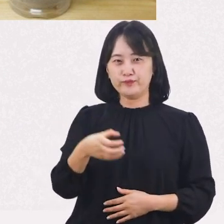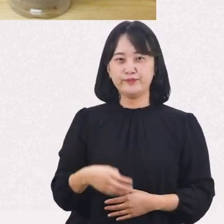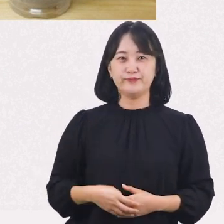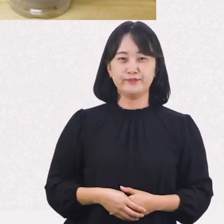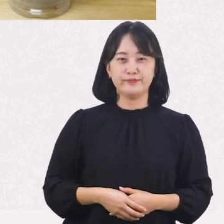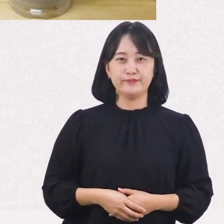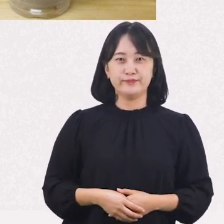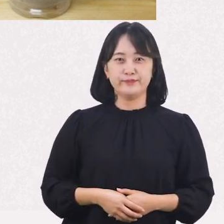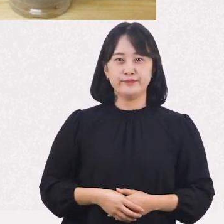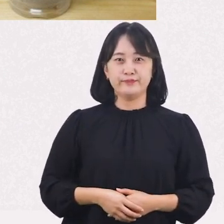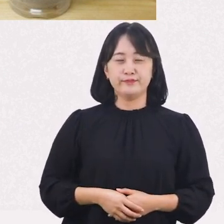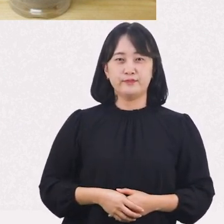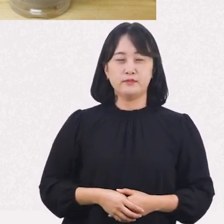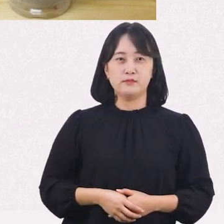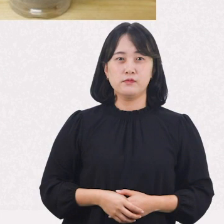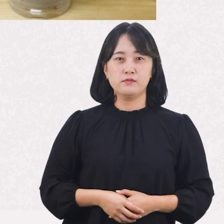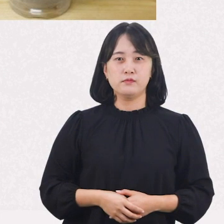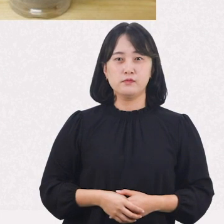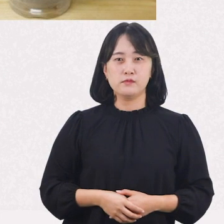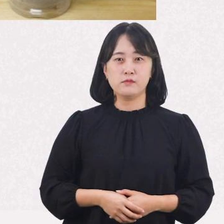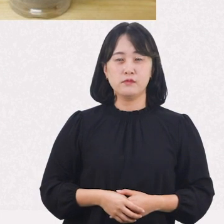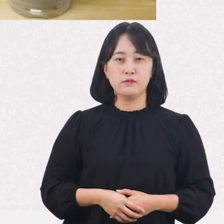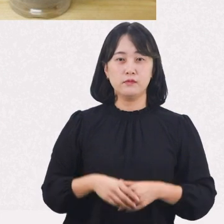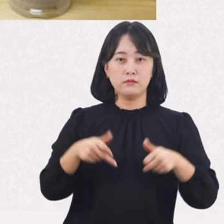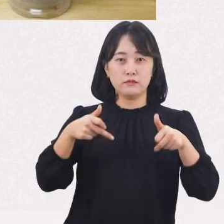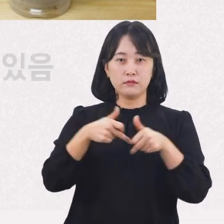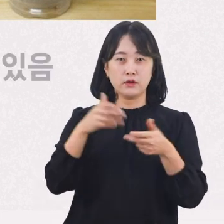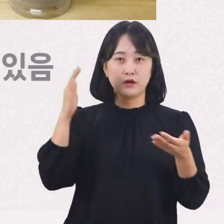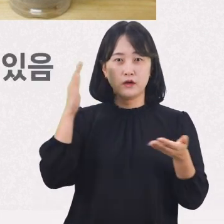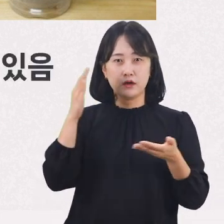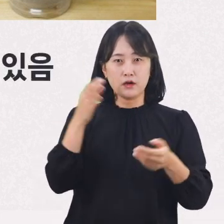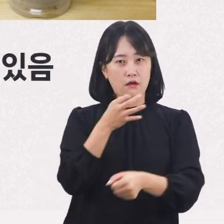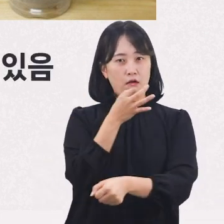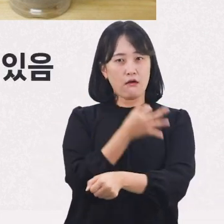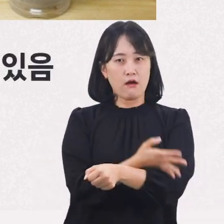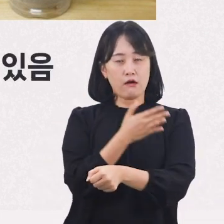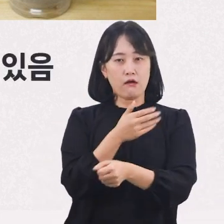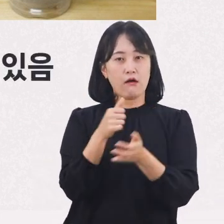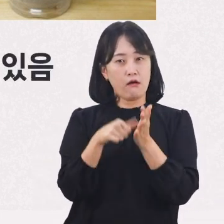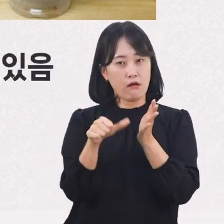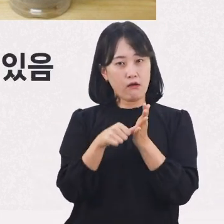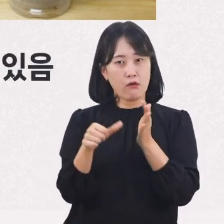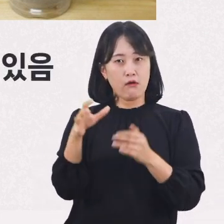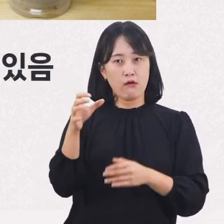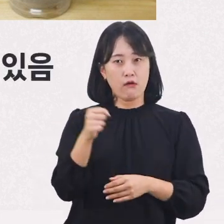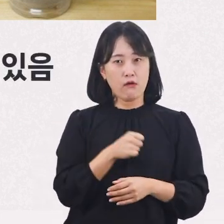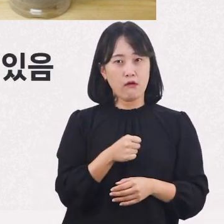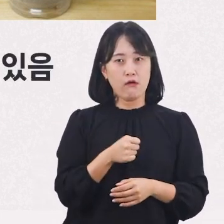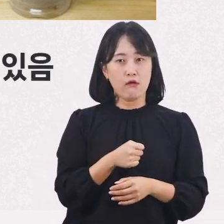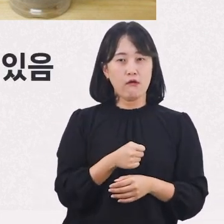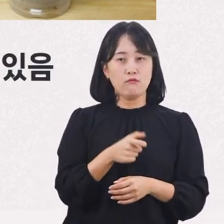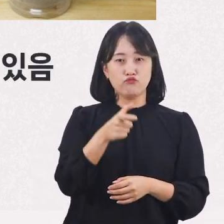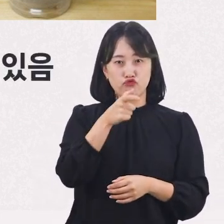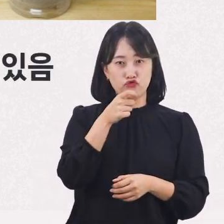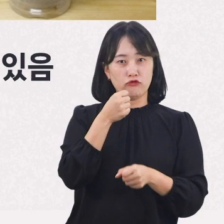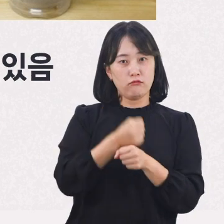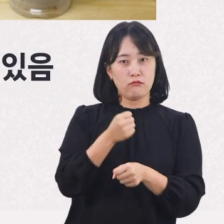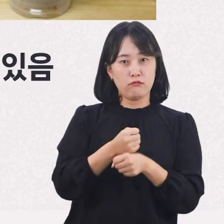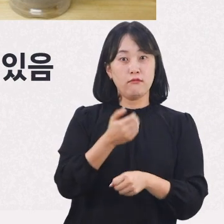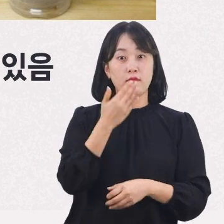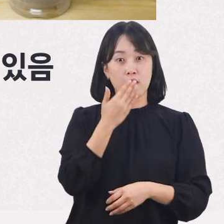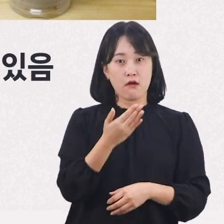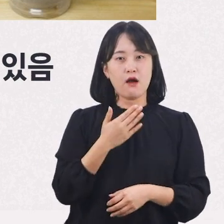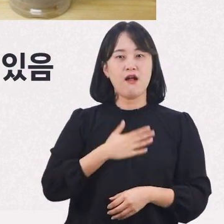보았습니다. 이 활동을 통해 장애 학생들은 간단한 재료로도 물을 정화할 수 있는 정수기를 만들 수